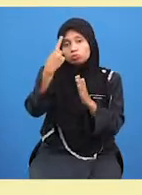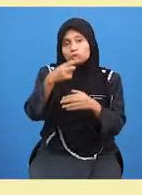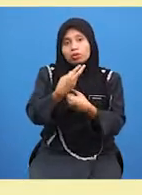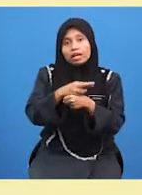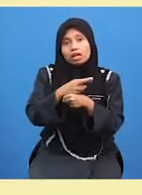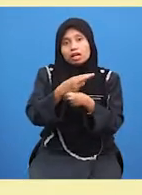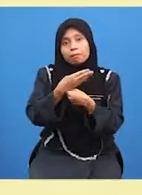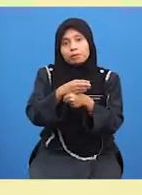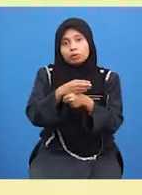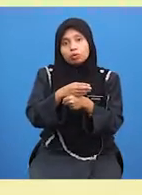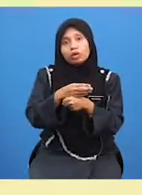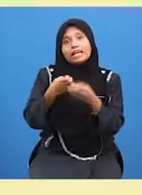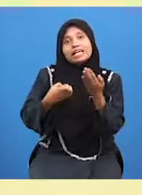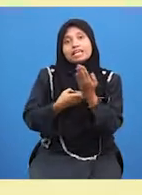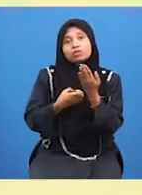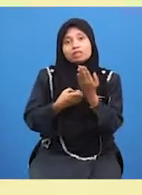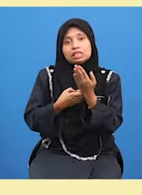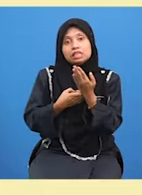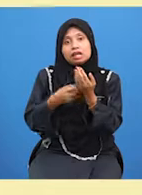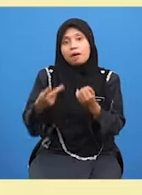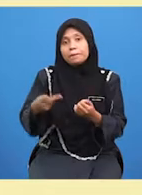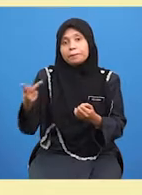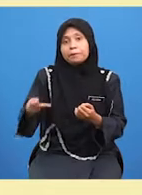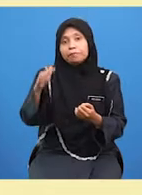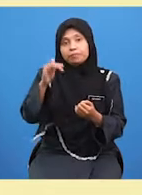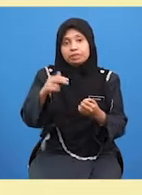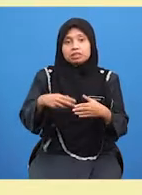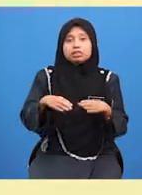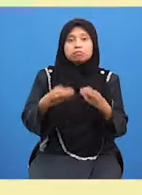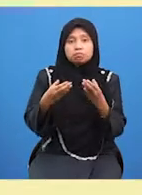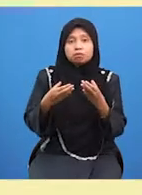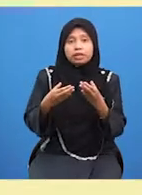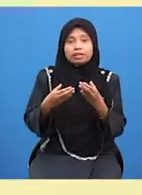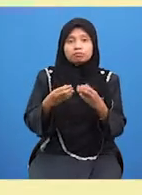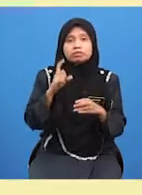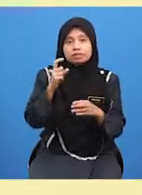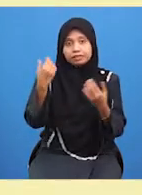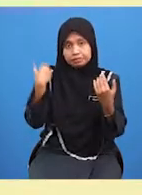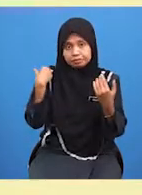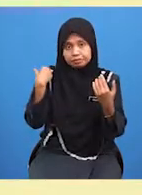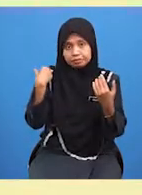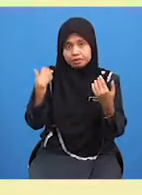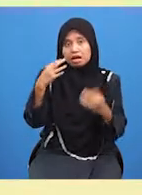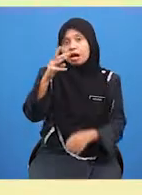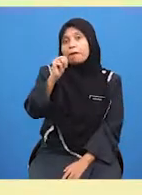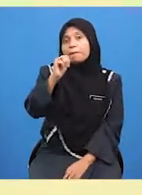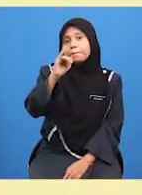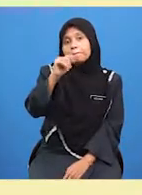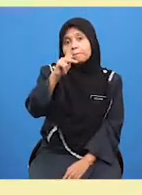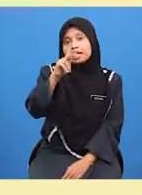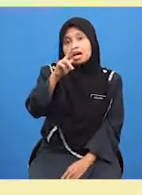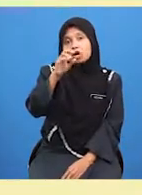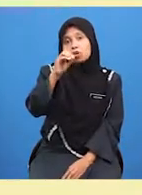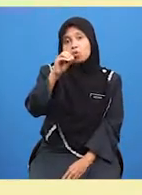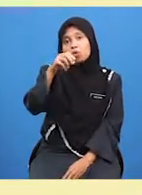topik reka bentuk elektronik, produk yang dihasilkan oleh murid mestilah melibatkan mikro